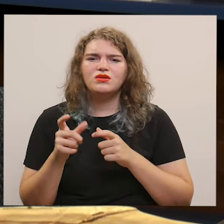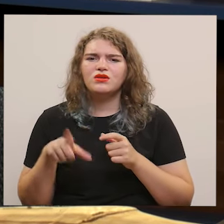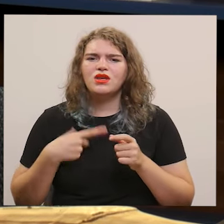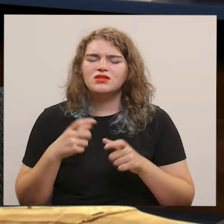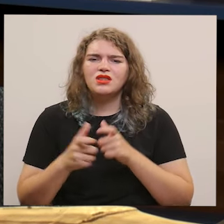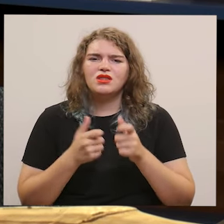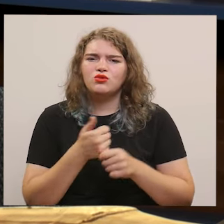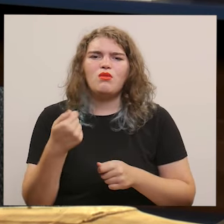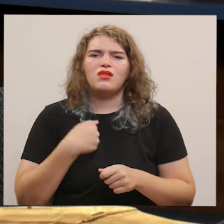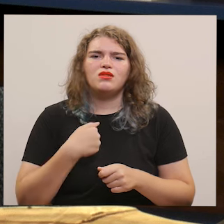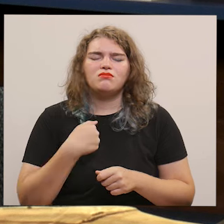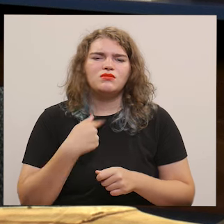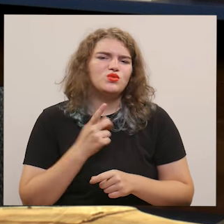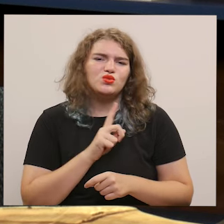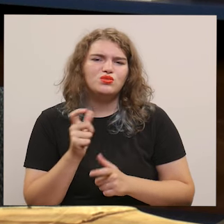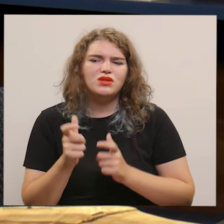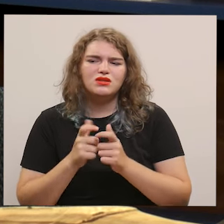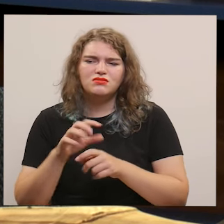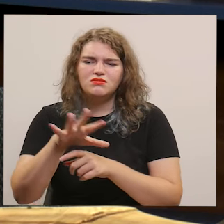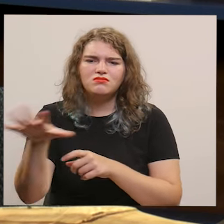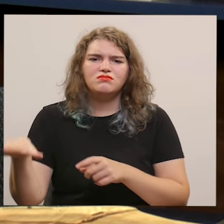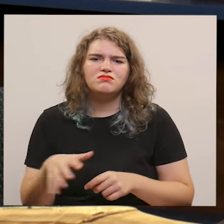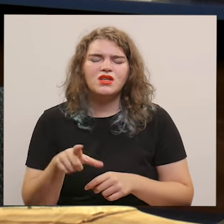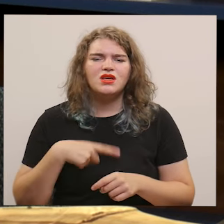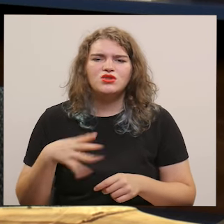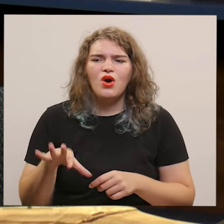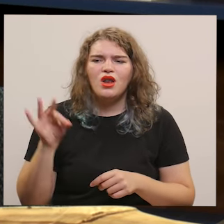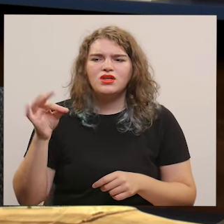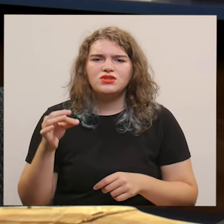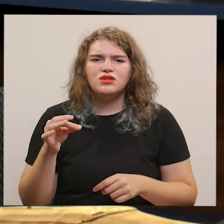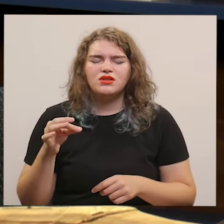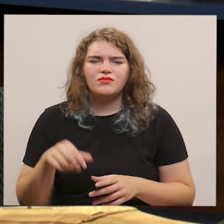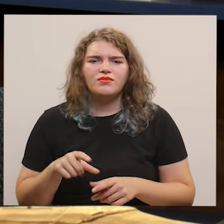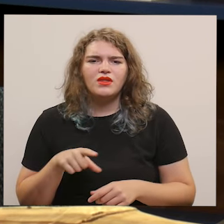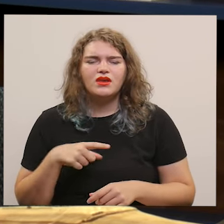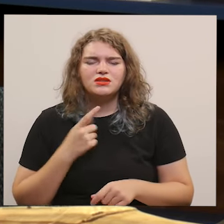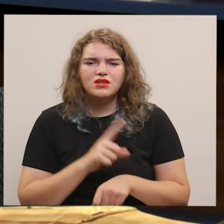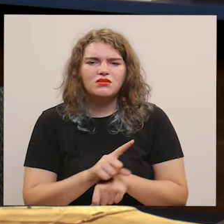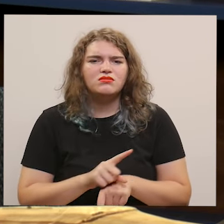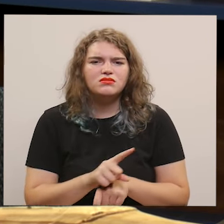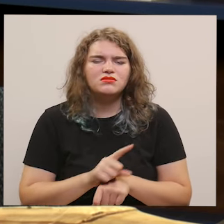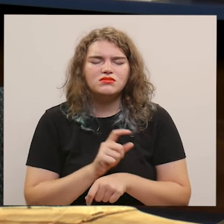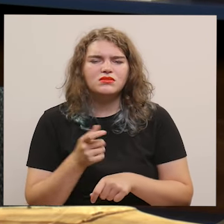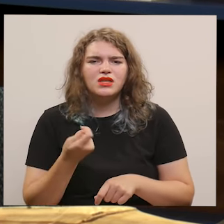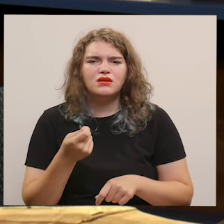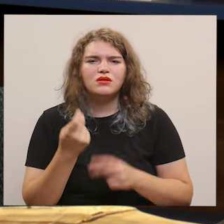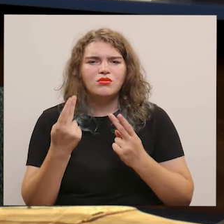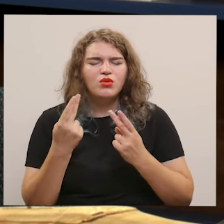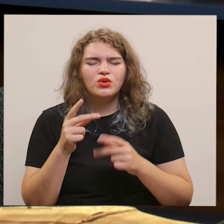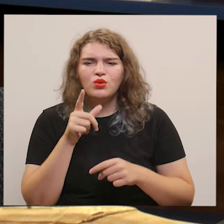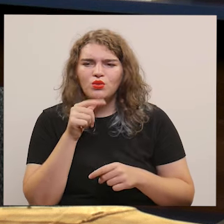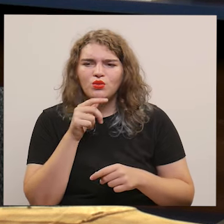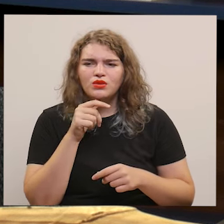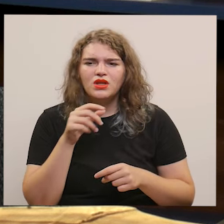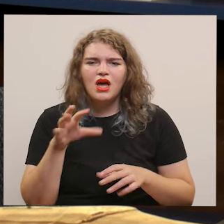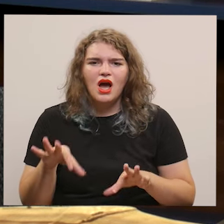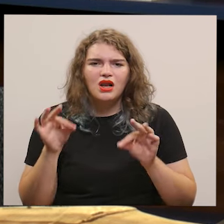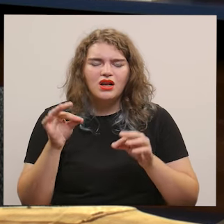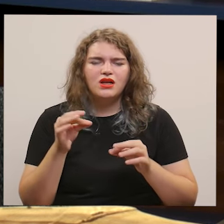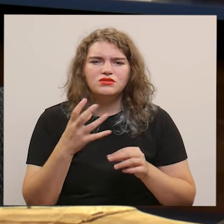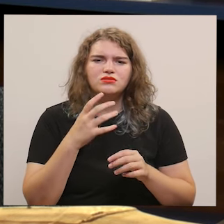despre tine. Este o alegere. Eu așa am văzut în viața mea. Este momentul cheie în care alegi. Alegi să rămâi în